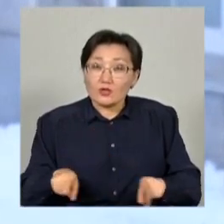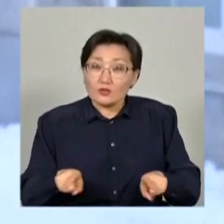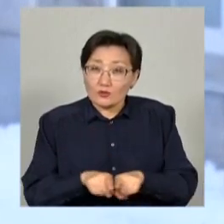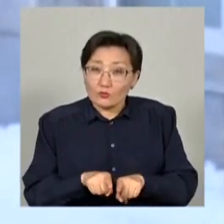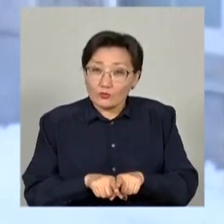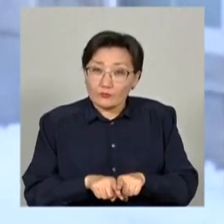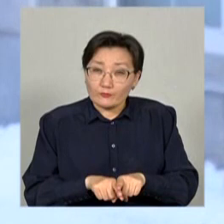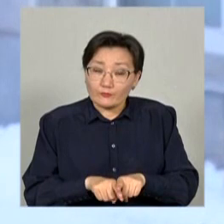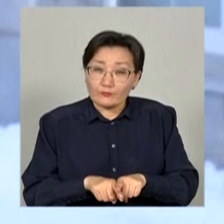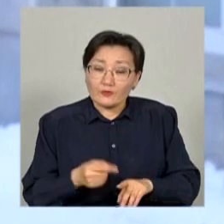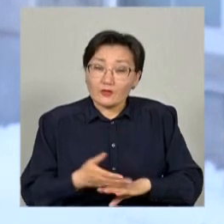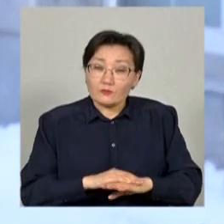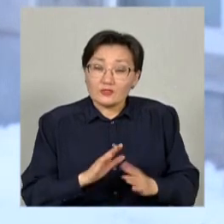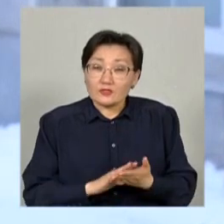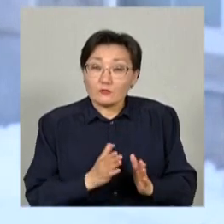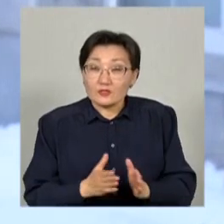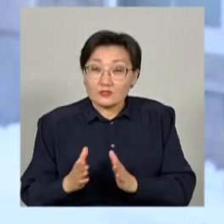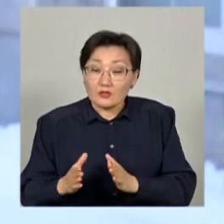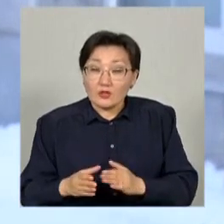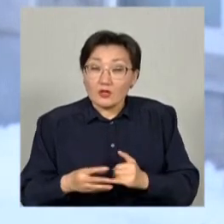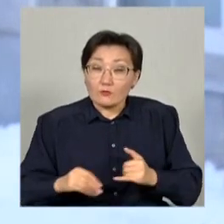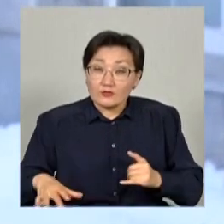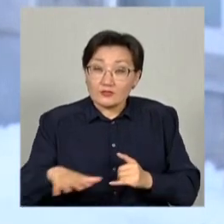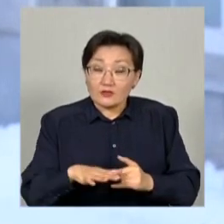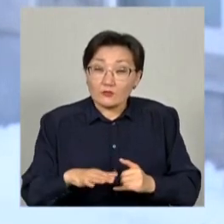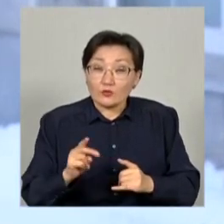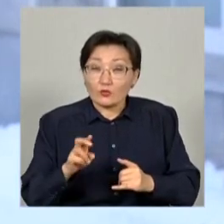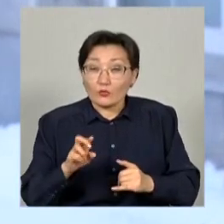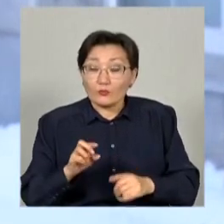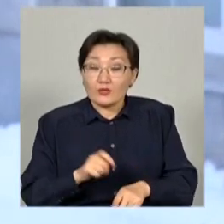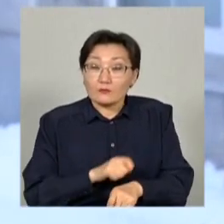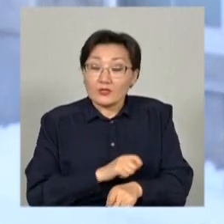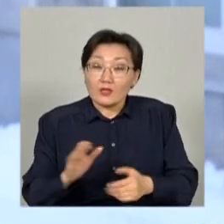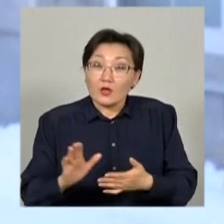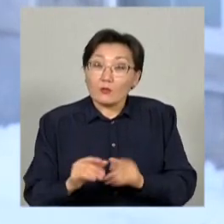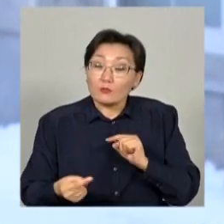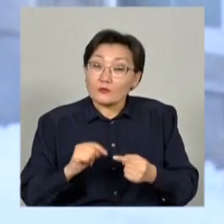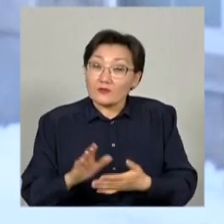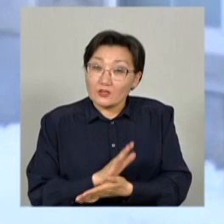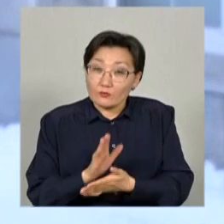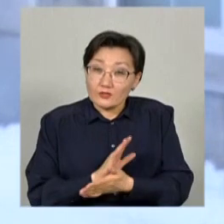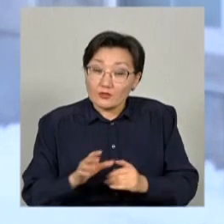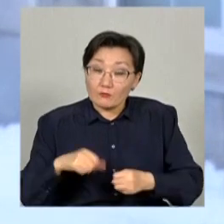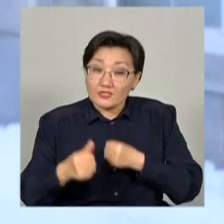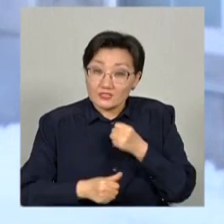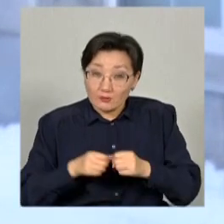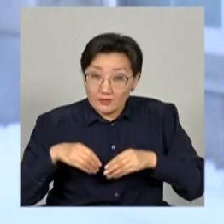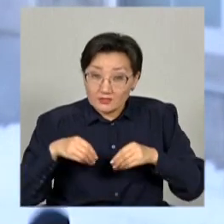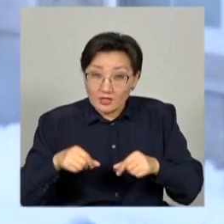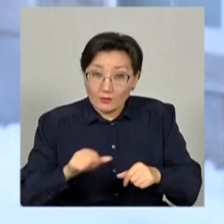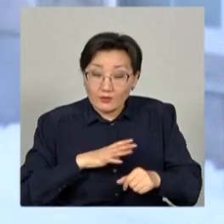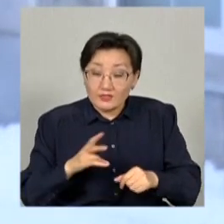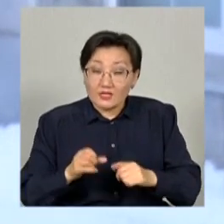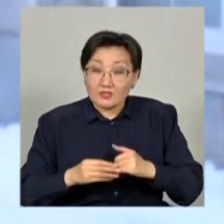режиме. Дорожниками было подсыпано почти 9 тысяч кубометров противогололедных материалов. Это все